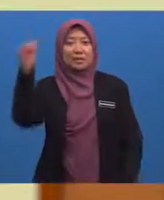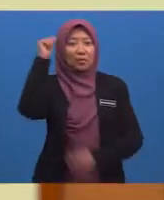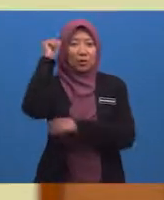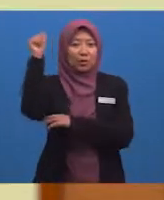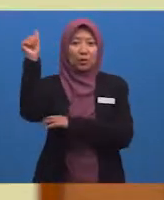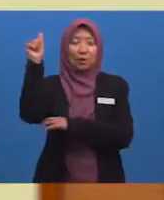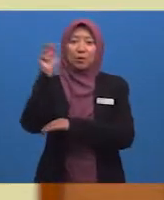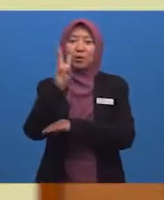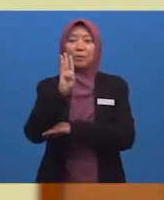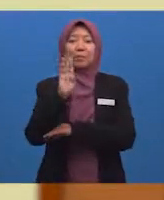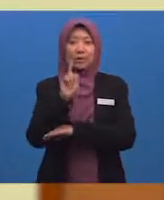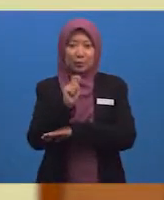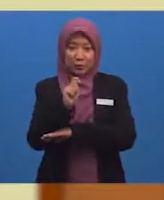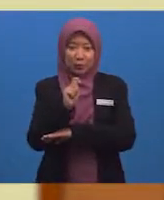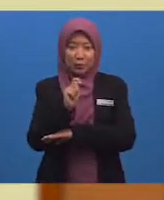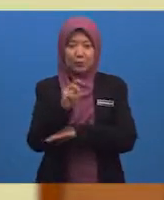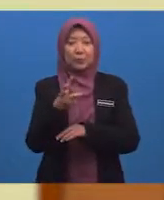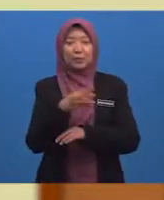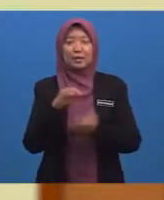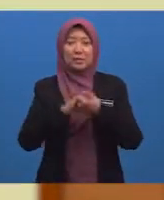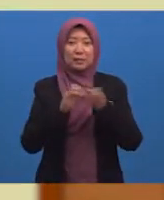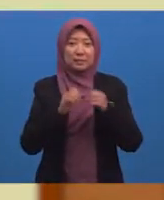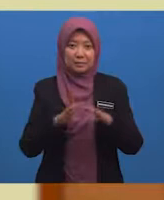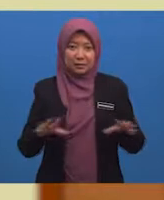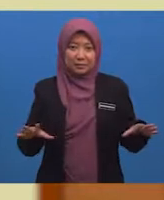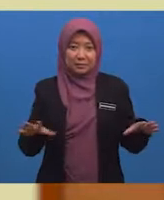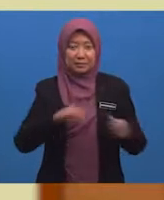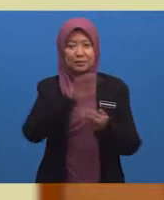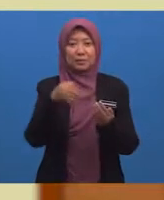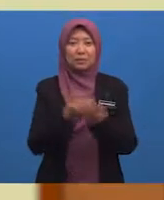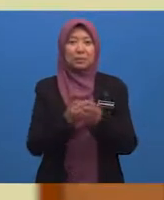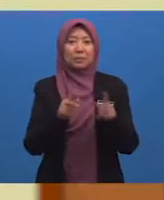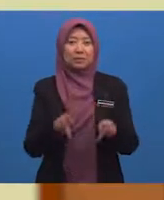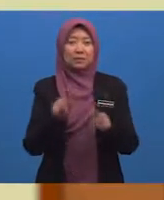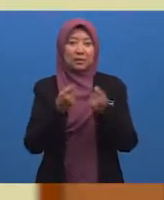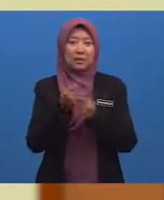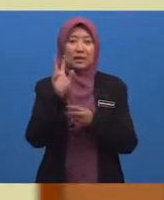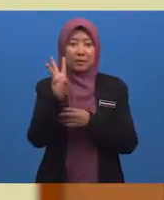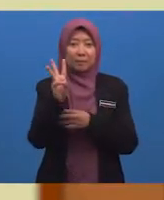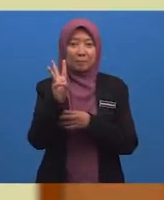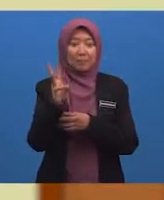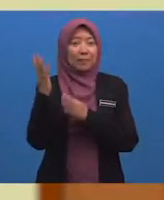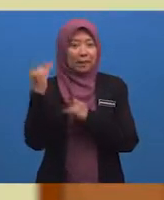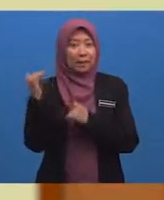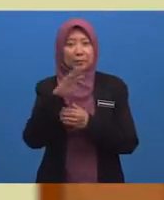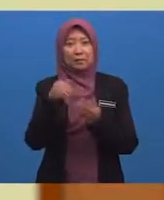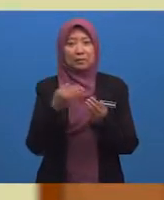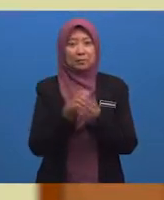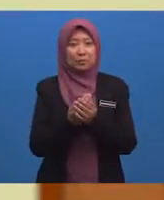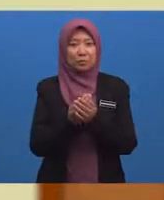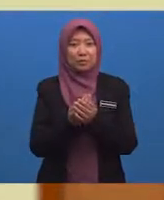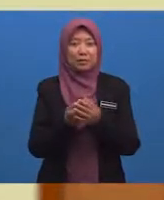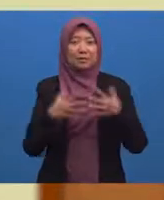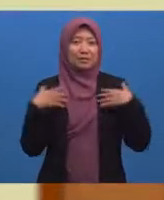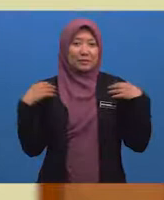Assalamualaikum warahmatullahi taala wabarakatuh dan salam sejahtera kepada semua pelajar tingkatan 6. Diharap semuanya berada